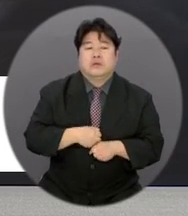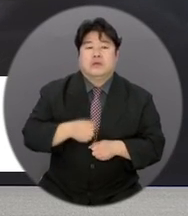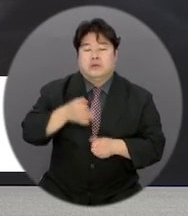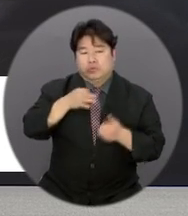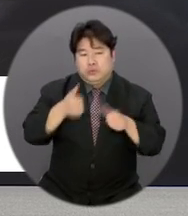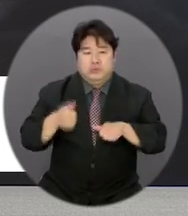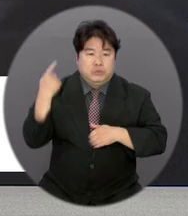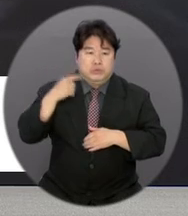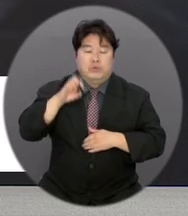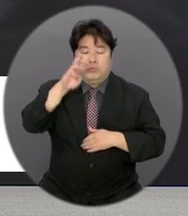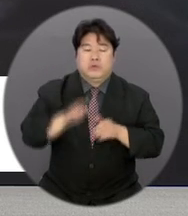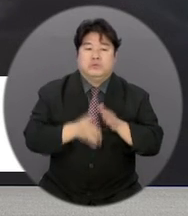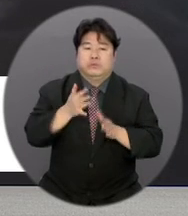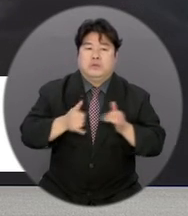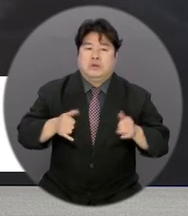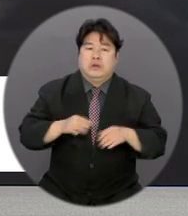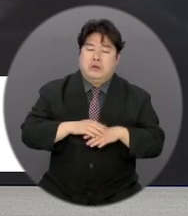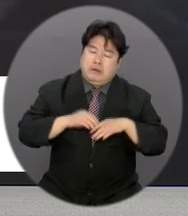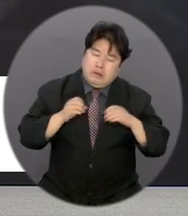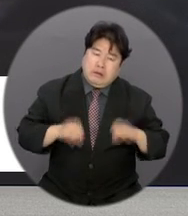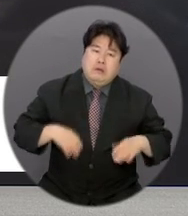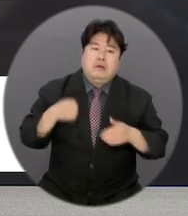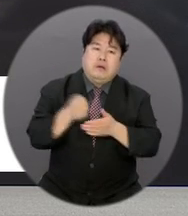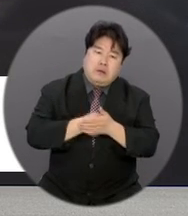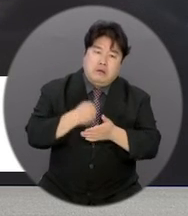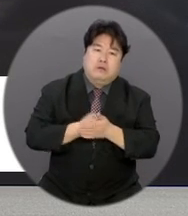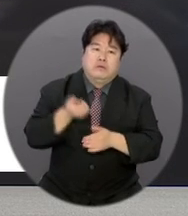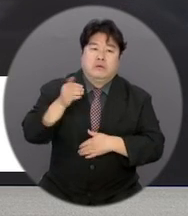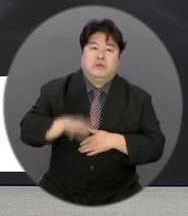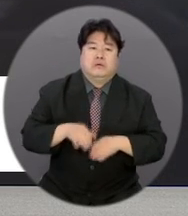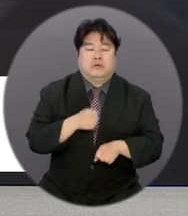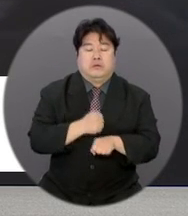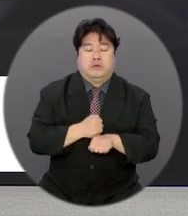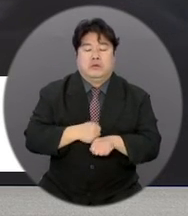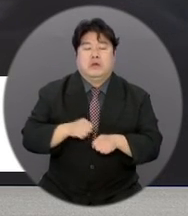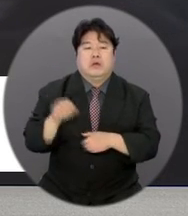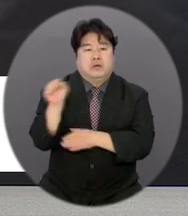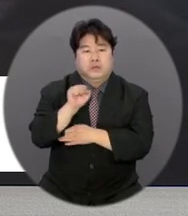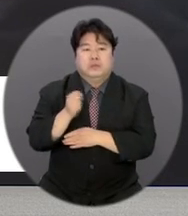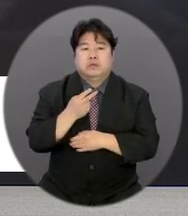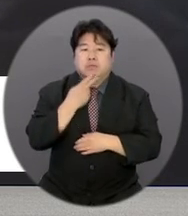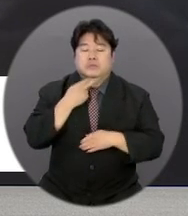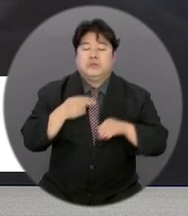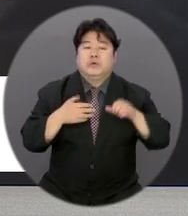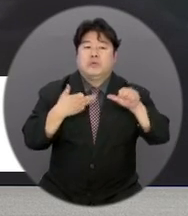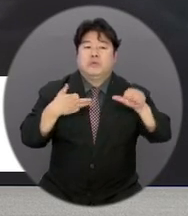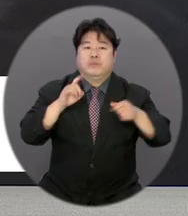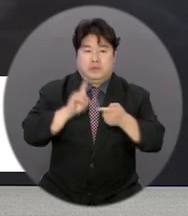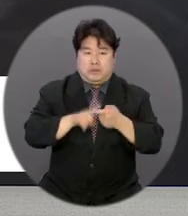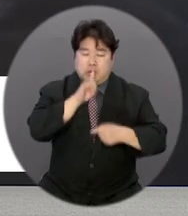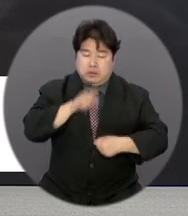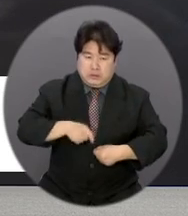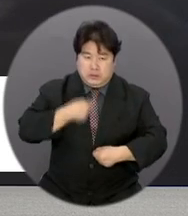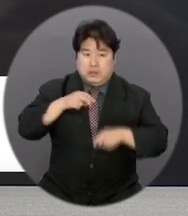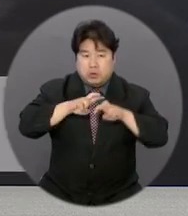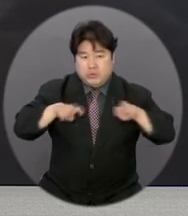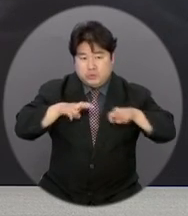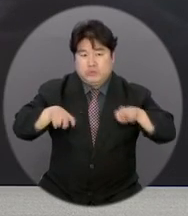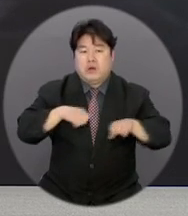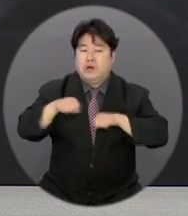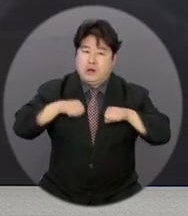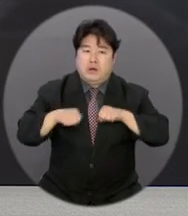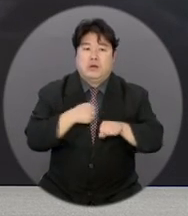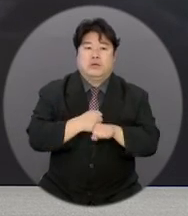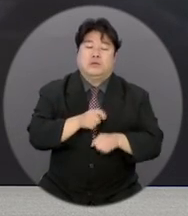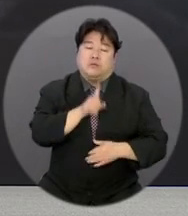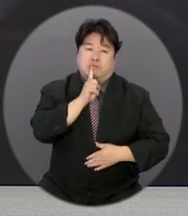광주 시민들은 허망하고 원통해 했지만 흔들림 없이 5.18에 대한 진상규명에 나서겠다는 입장을 밝혔습니다.